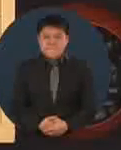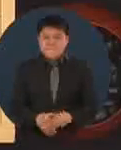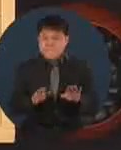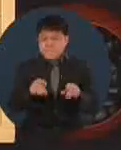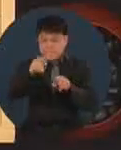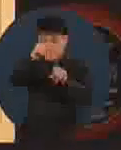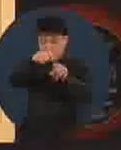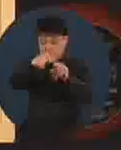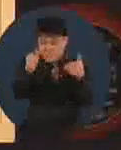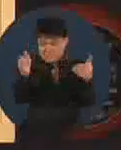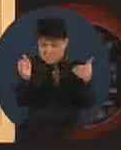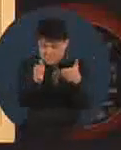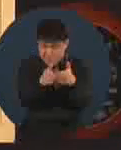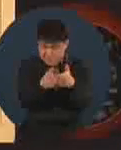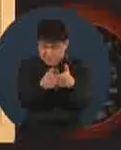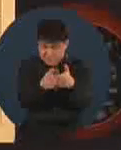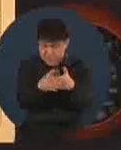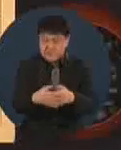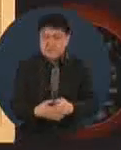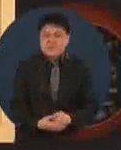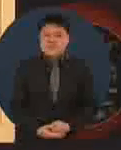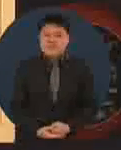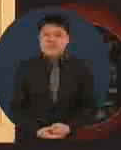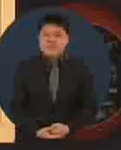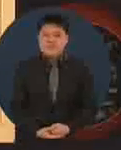안에다가 다 붙였습니다.